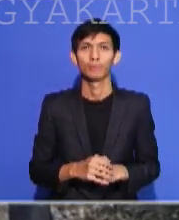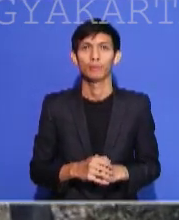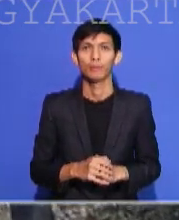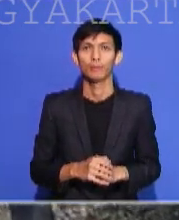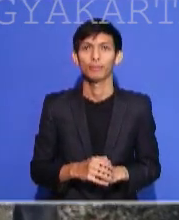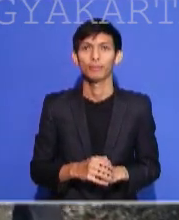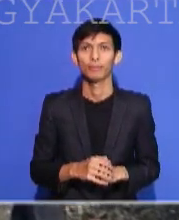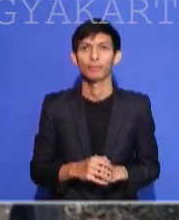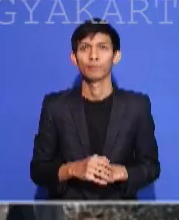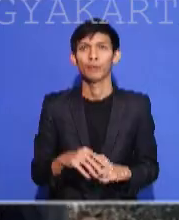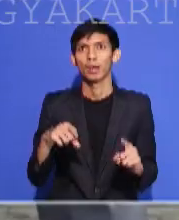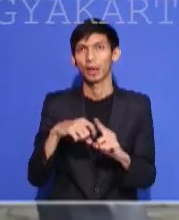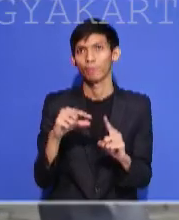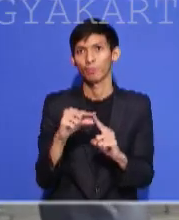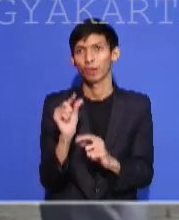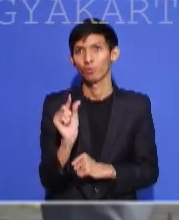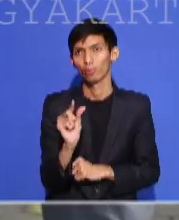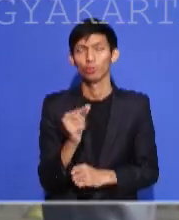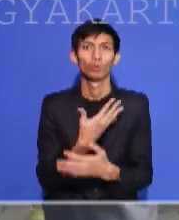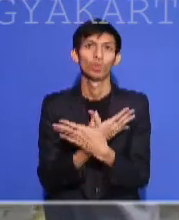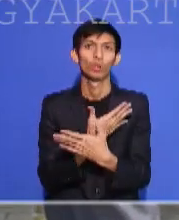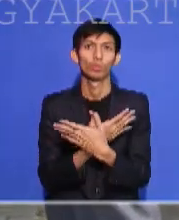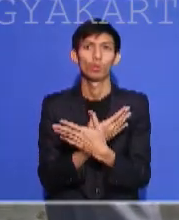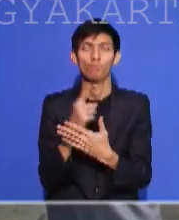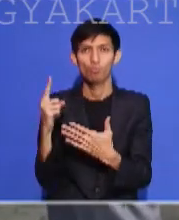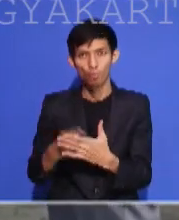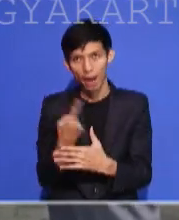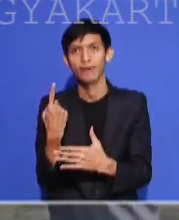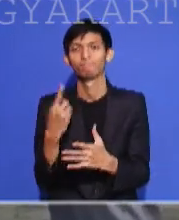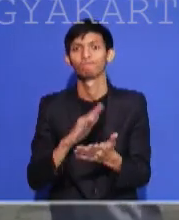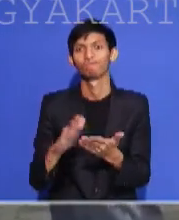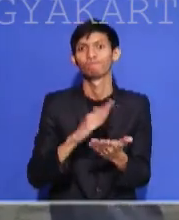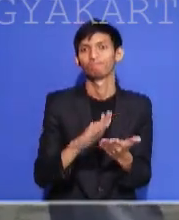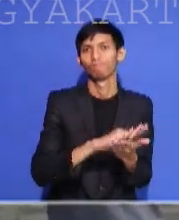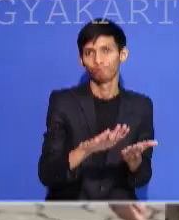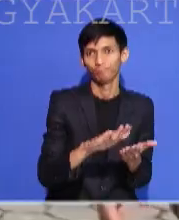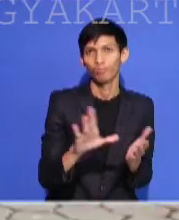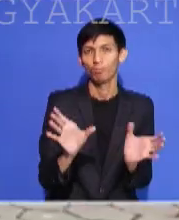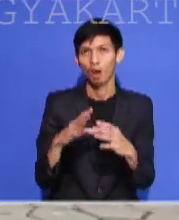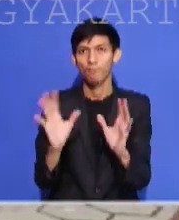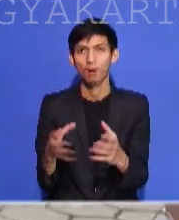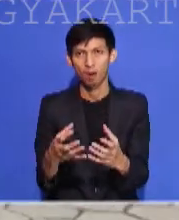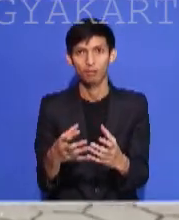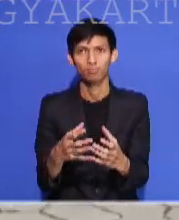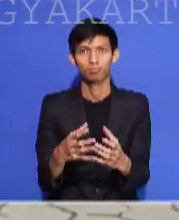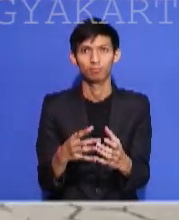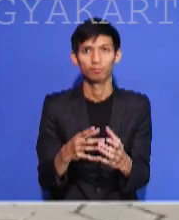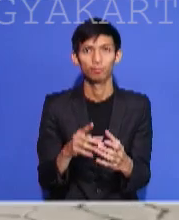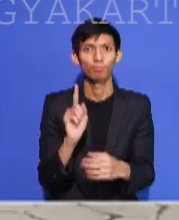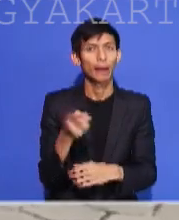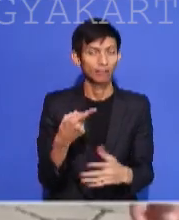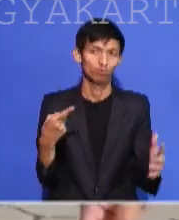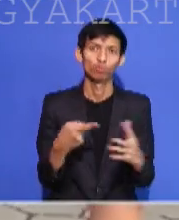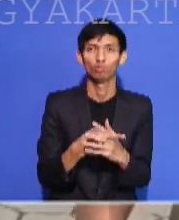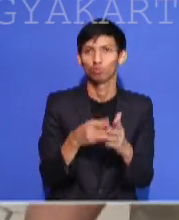Komisi Pemilihan Umum atau KPU Kabupaten Gunung Kidul mulai melakukan pendistribusian logistik yang akan digunakan dalam pelaksanaan pemilihan